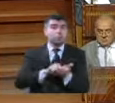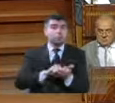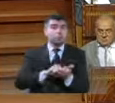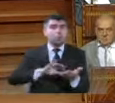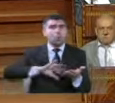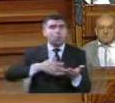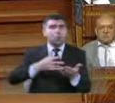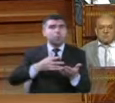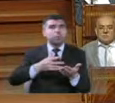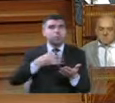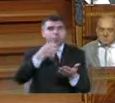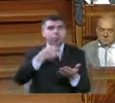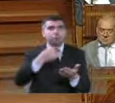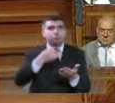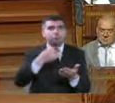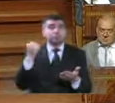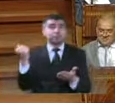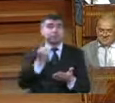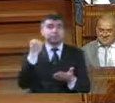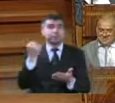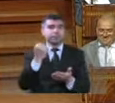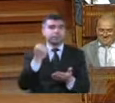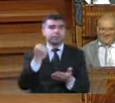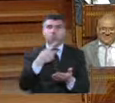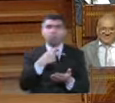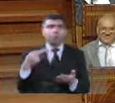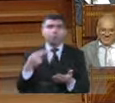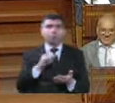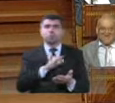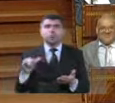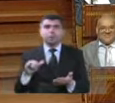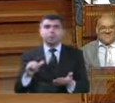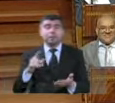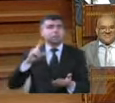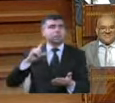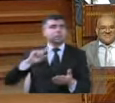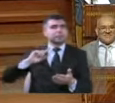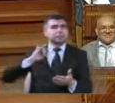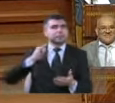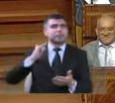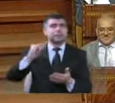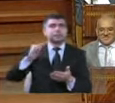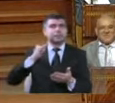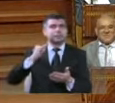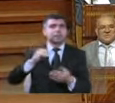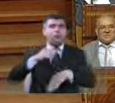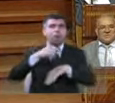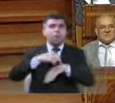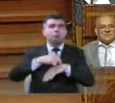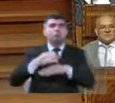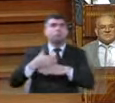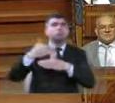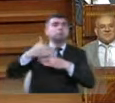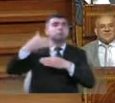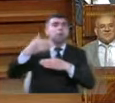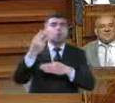شيء يقدر يتسنى الا الوفاه ما تتسناش. ان يوميا كيموتوا اشخاص، لان ملي كتلقى موعد ولا كان قبل الموعد ليه